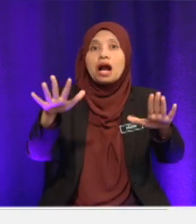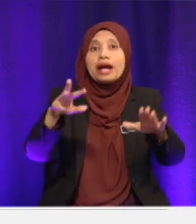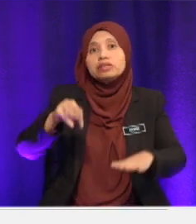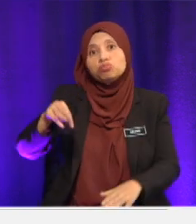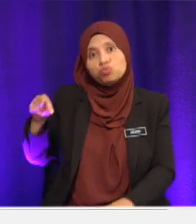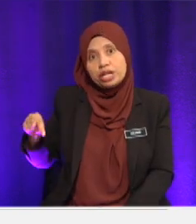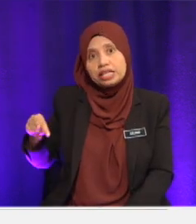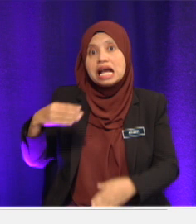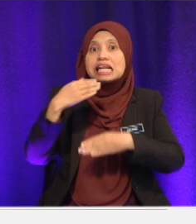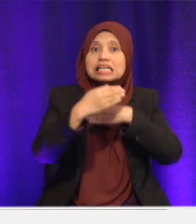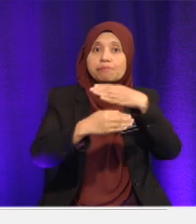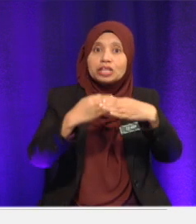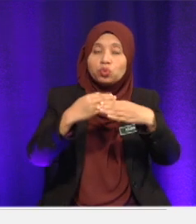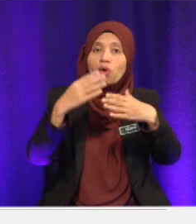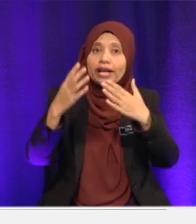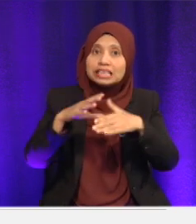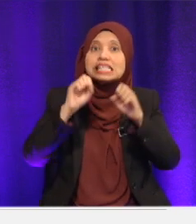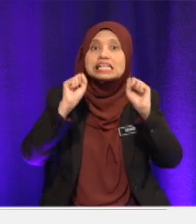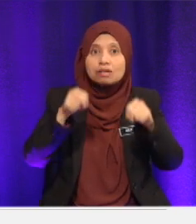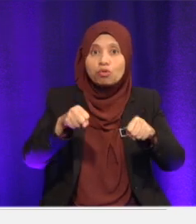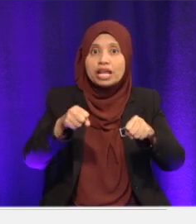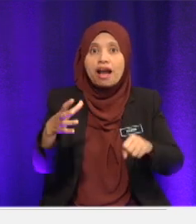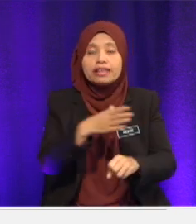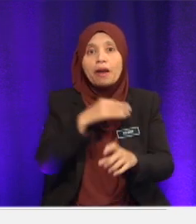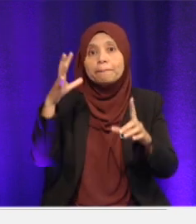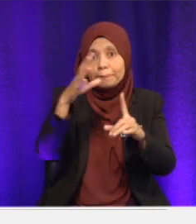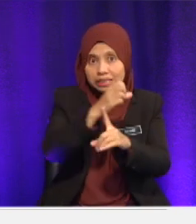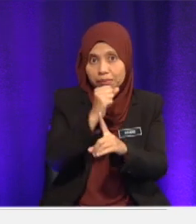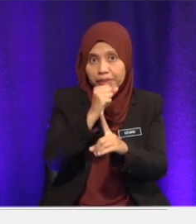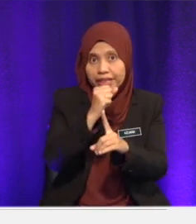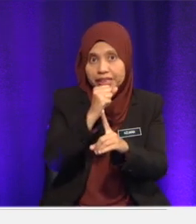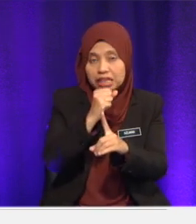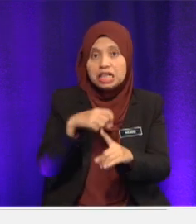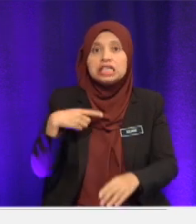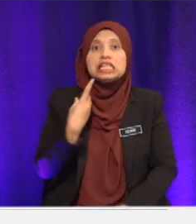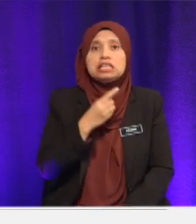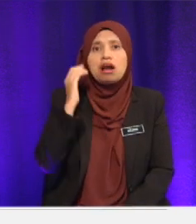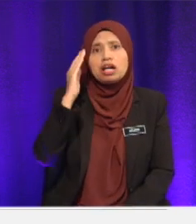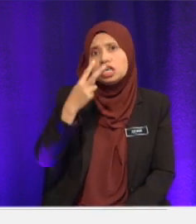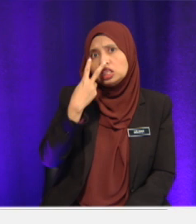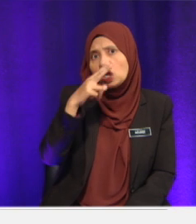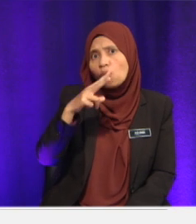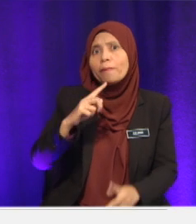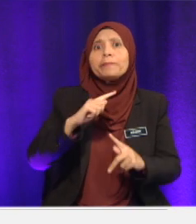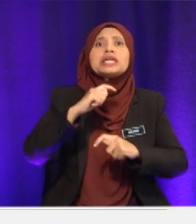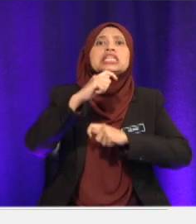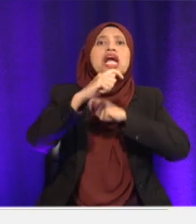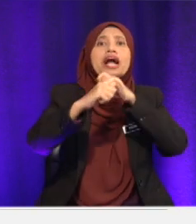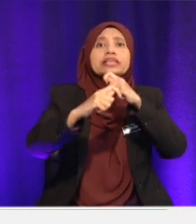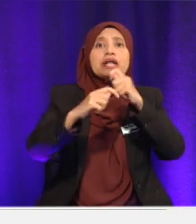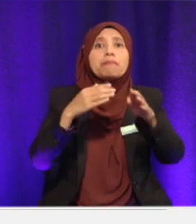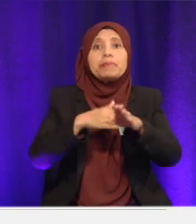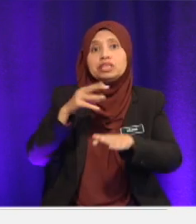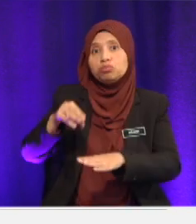di kubulian dan pencapaiannya di sini kita akan melihat peningkatan pada murid-murid tersebut